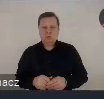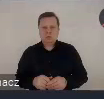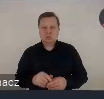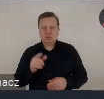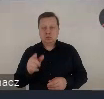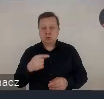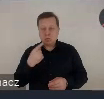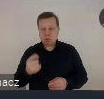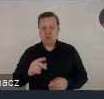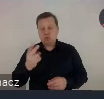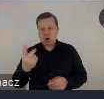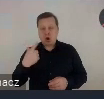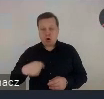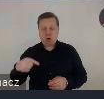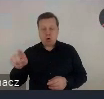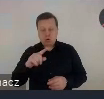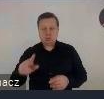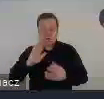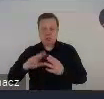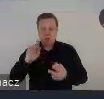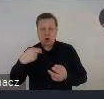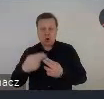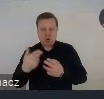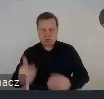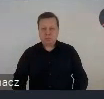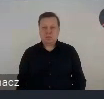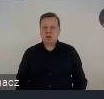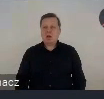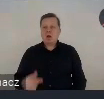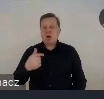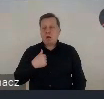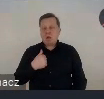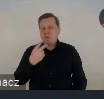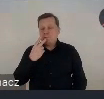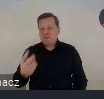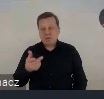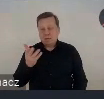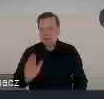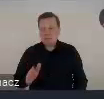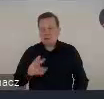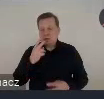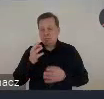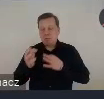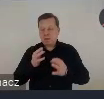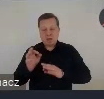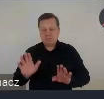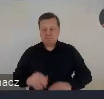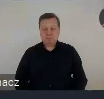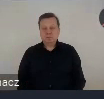ta druga osoba będzie odpowiadała i ja nie będę już widział Państwa pytań.